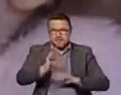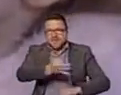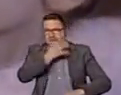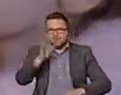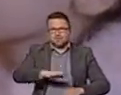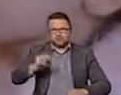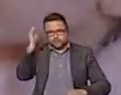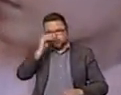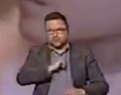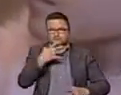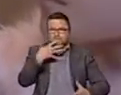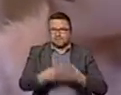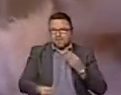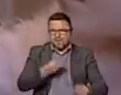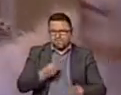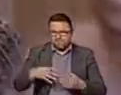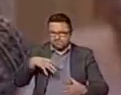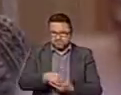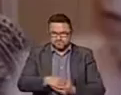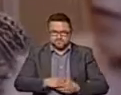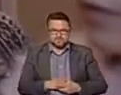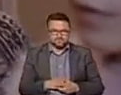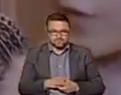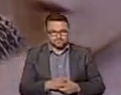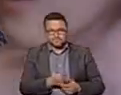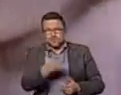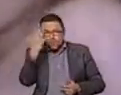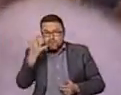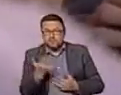najlepiej dzieci uczą się przez zabawę. Jurka, do ilu umiesz liczyć?